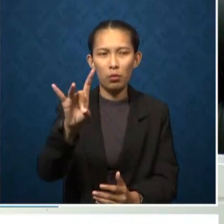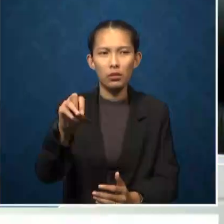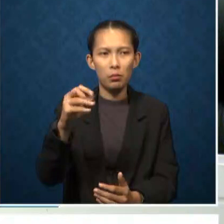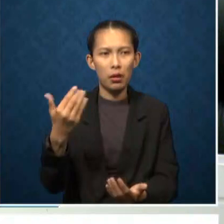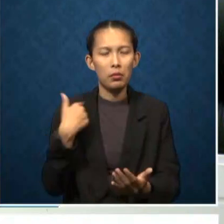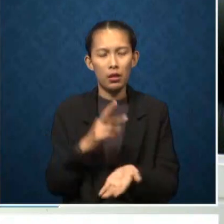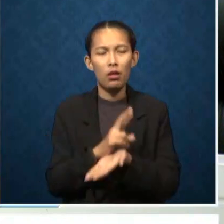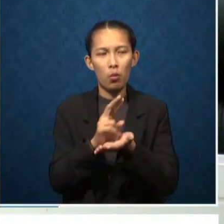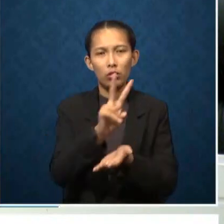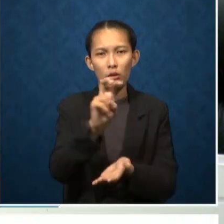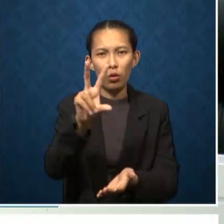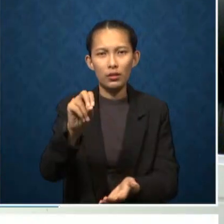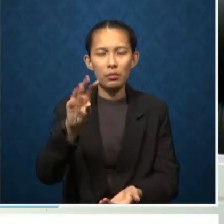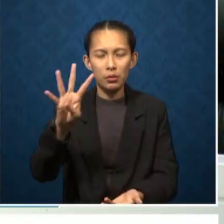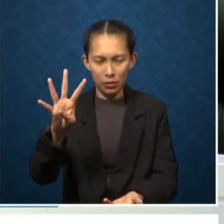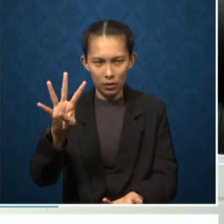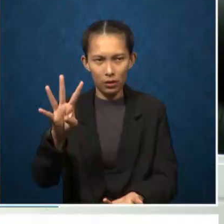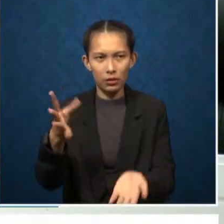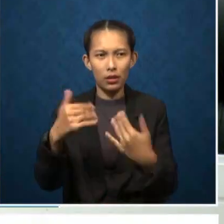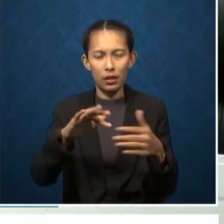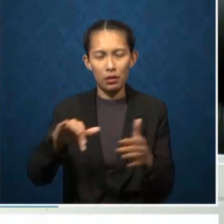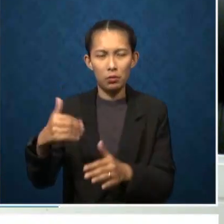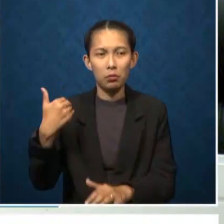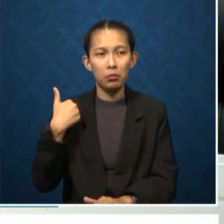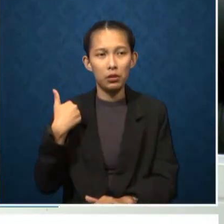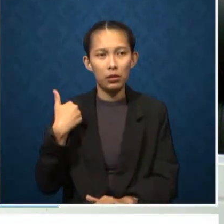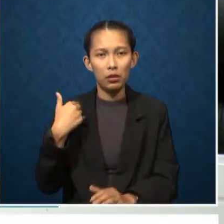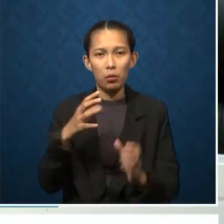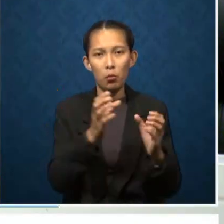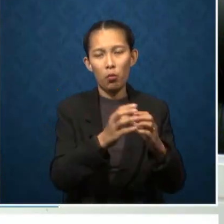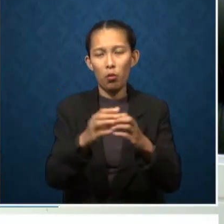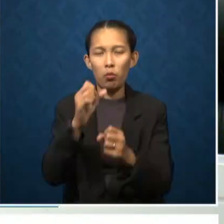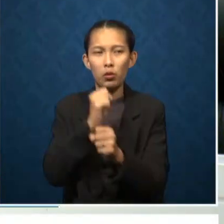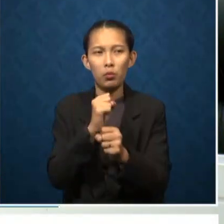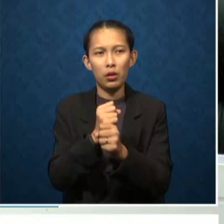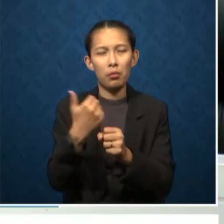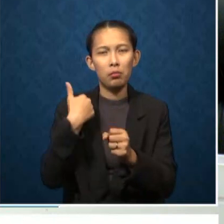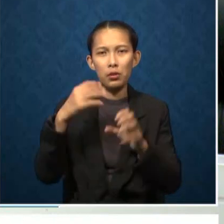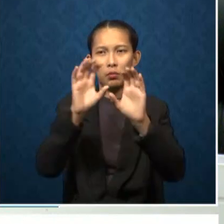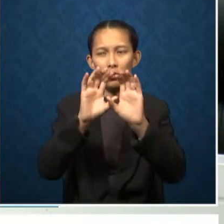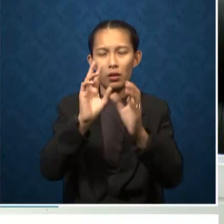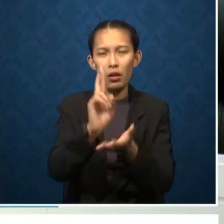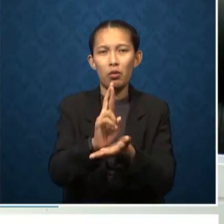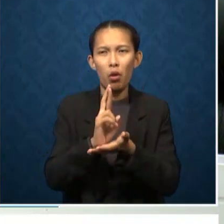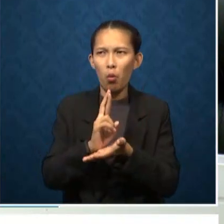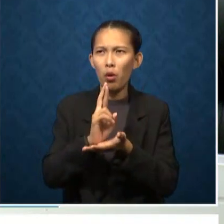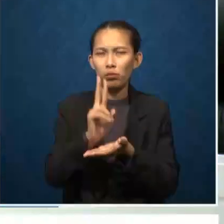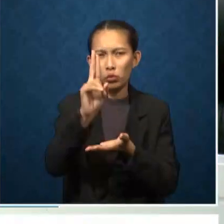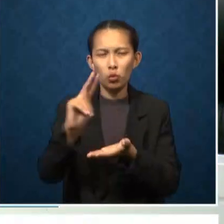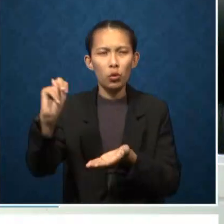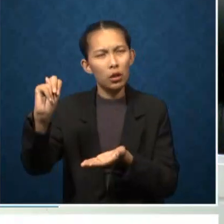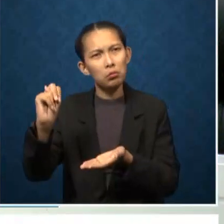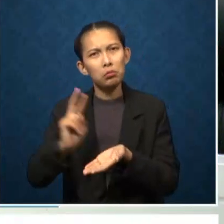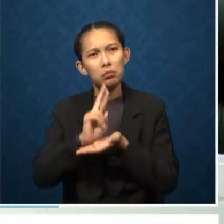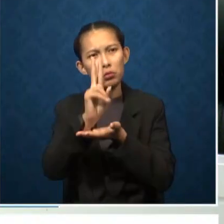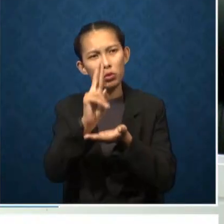234ผลงานนะคะรวมทั้งมีหน่วยงานที่มีการได้รับรางวัลระดับ นานาชาติจากสหประชาชาติเลยนะคะคือรางวั